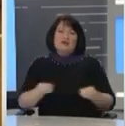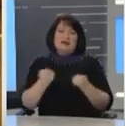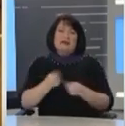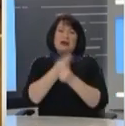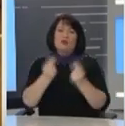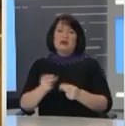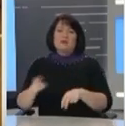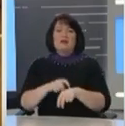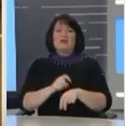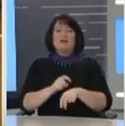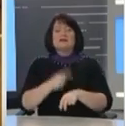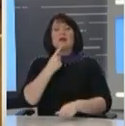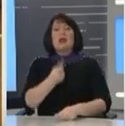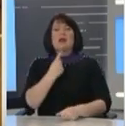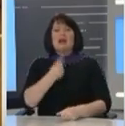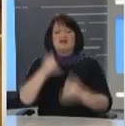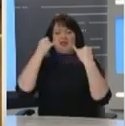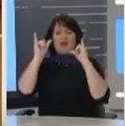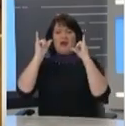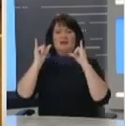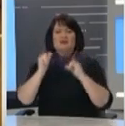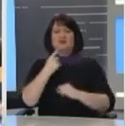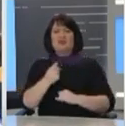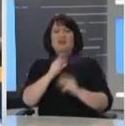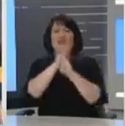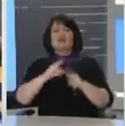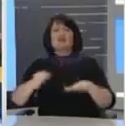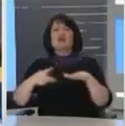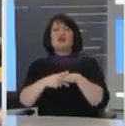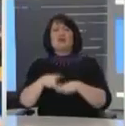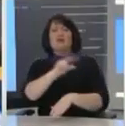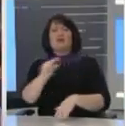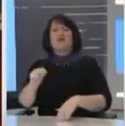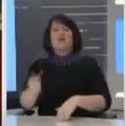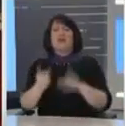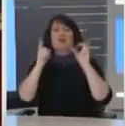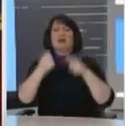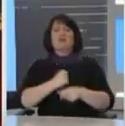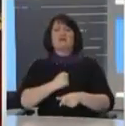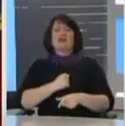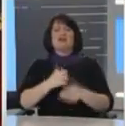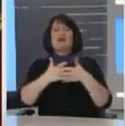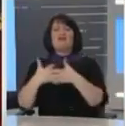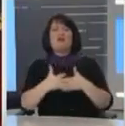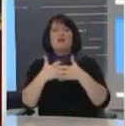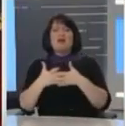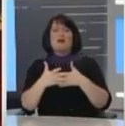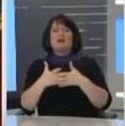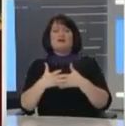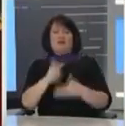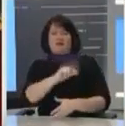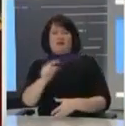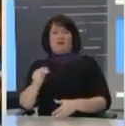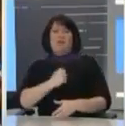και τώρα ακόμα υποστηρίζουν με θράσος τις απόψεις του Διεθνούς Νομισματικού Ταμείου και του Συνδέσμου Ελληνοβιομηχάνων.